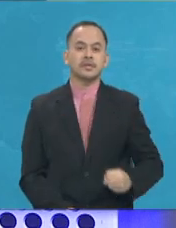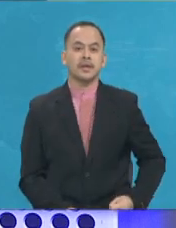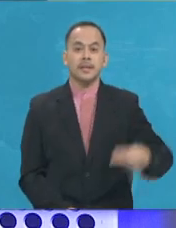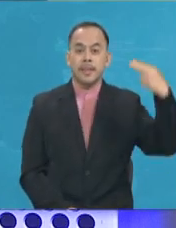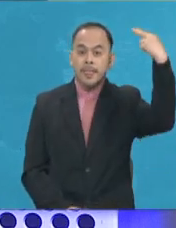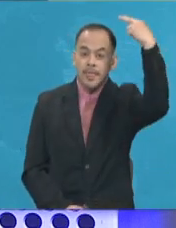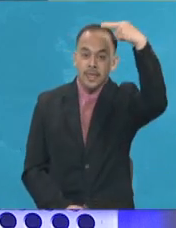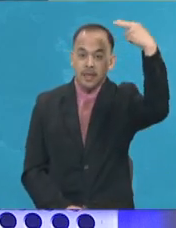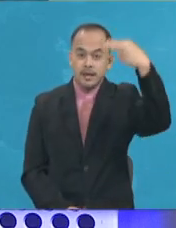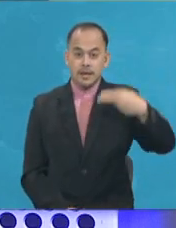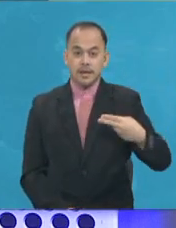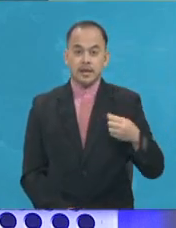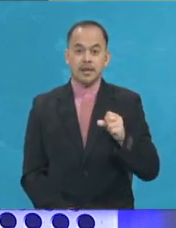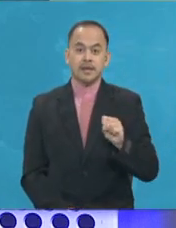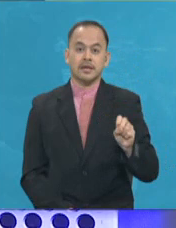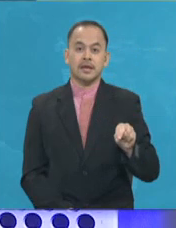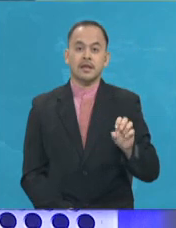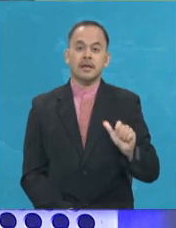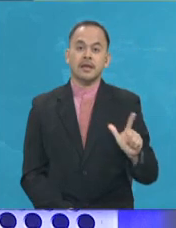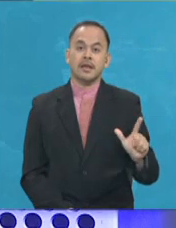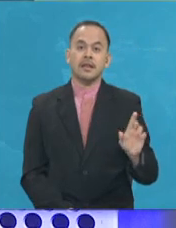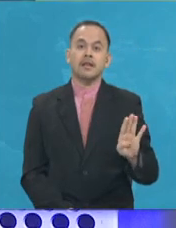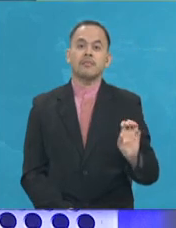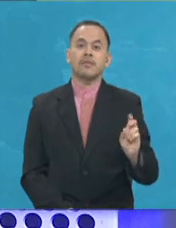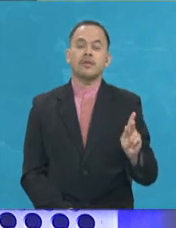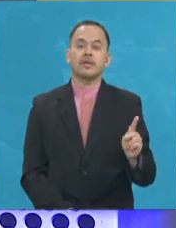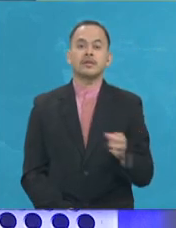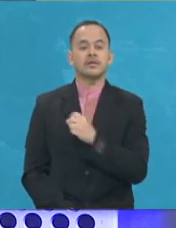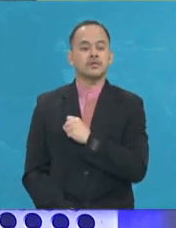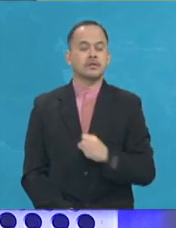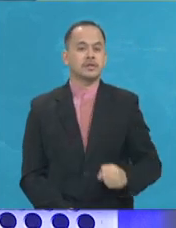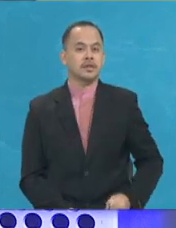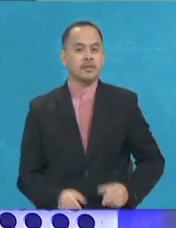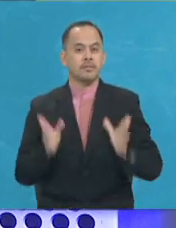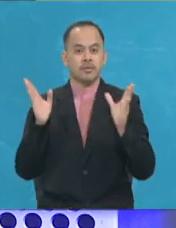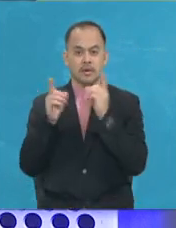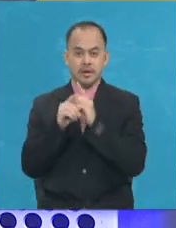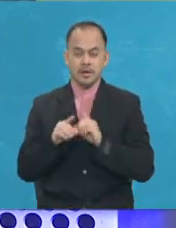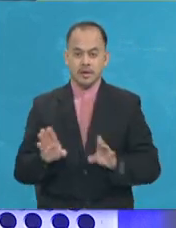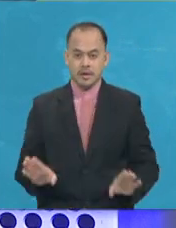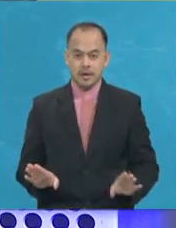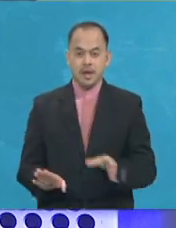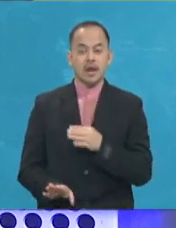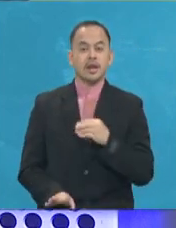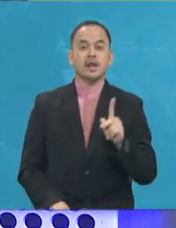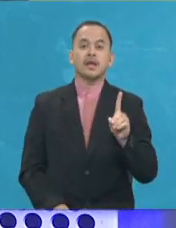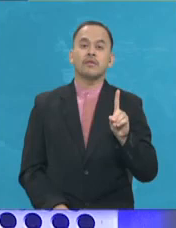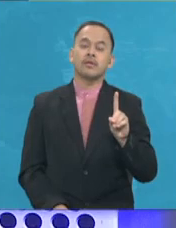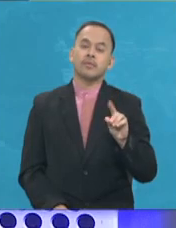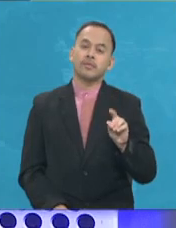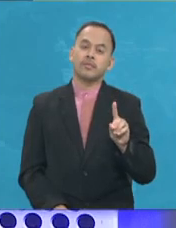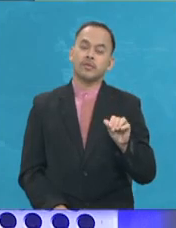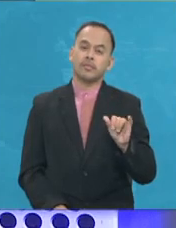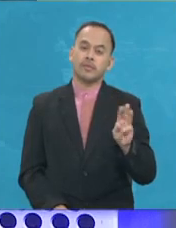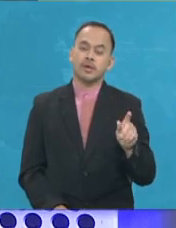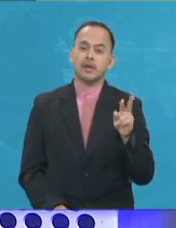Hassanal Bolkiah mu'izzaddin waddaulah Sultan dan yang di-pertuan negara Brunei Darussalam dan kebawah duli Yang Maha Mulia Paduka seri